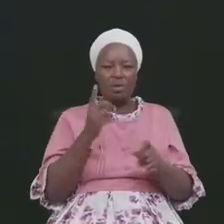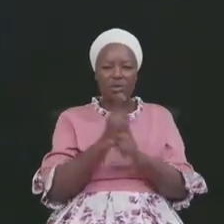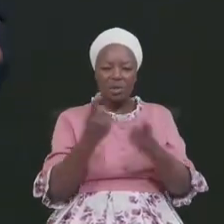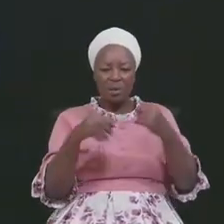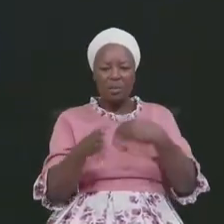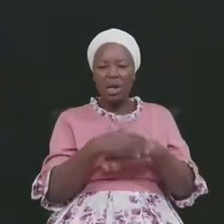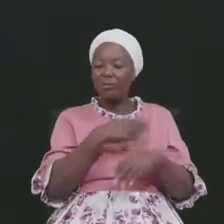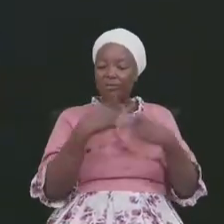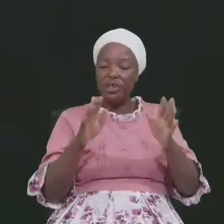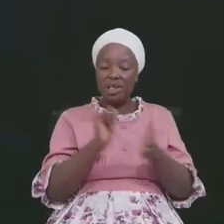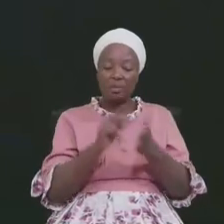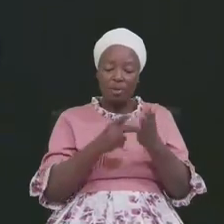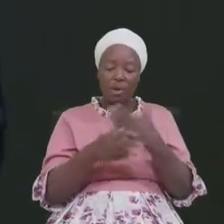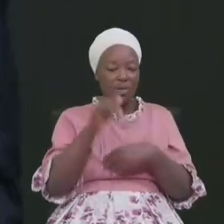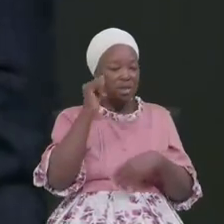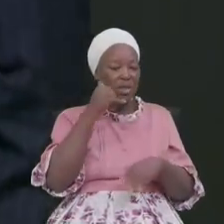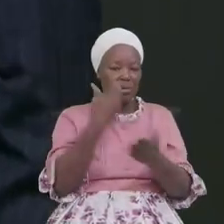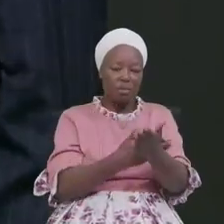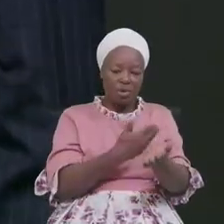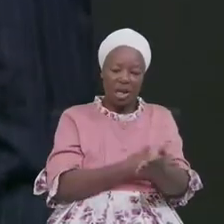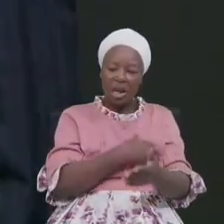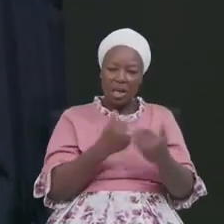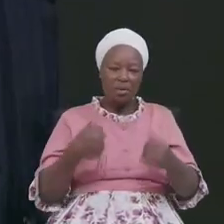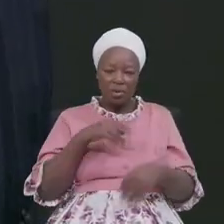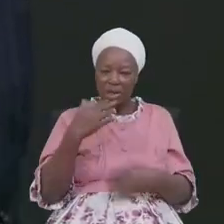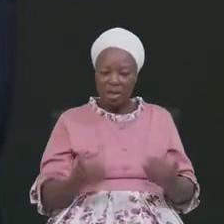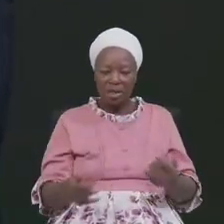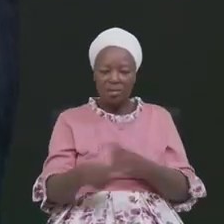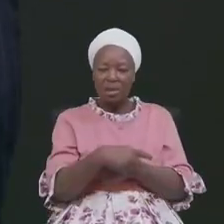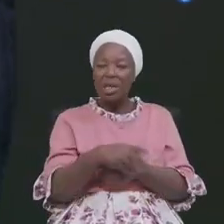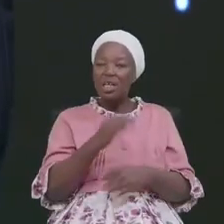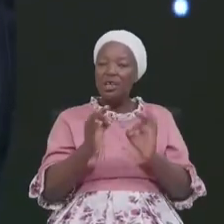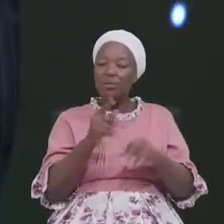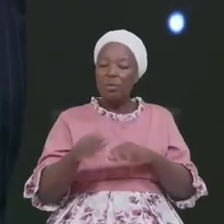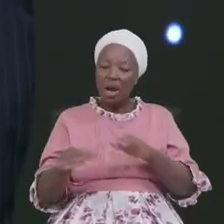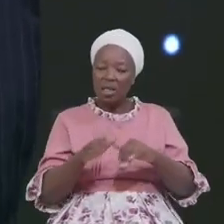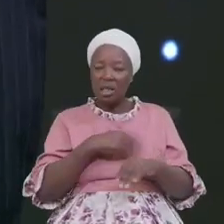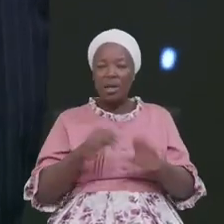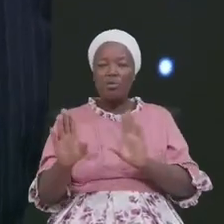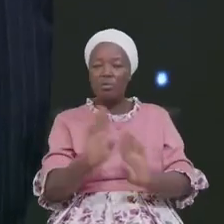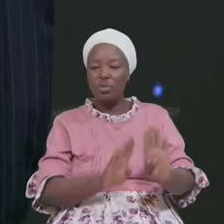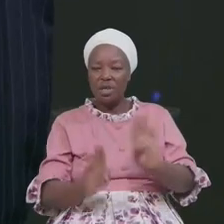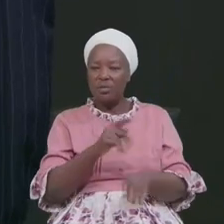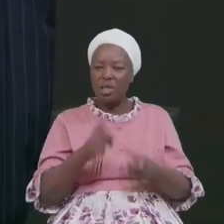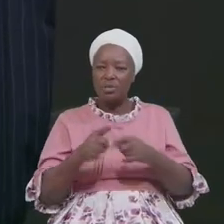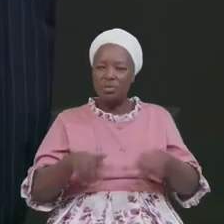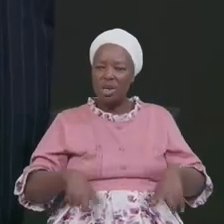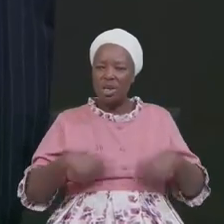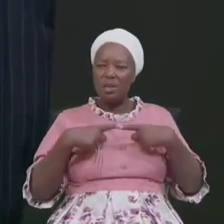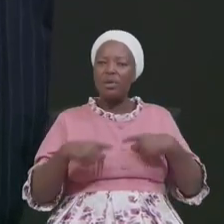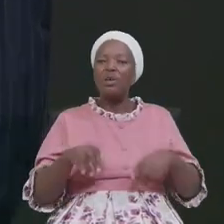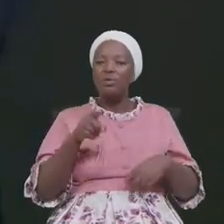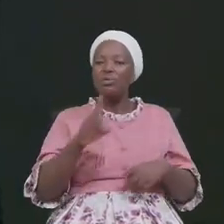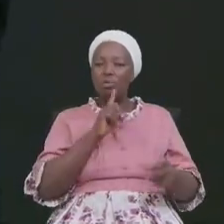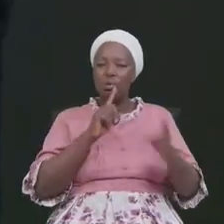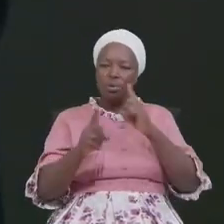nous voici aujourd'hui. Si tu agis, si tu te comportes, si tu vis, si tu parles, si